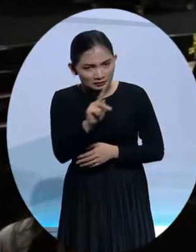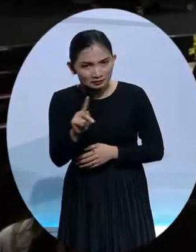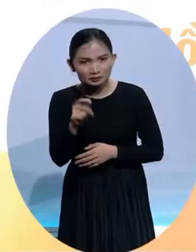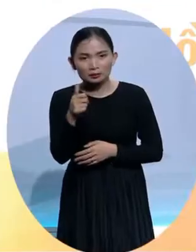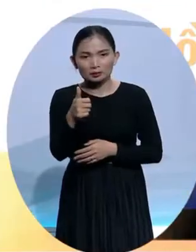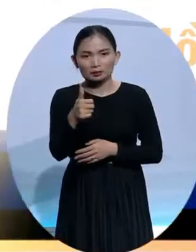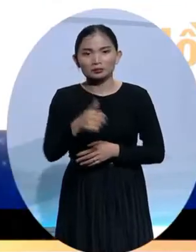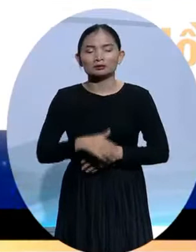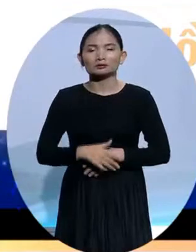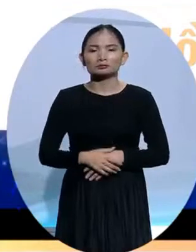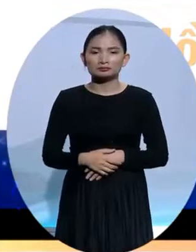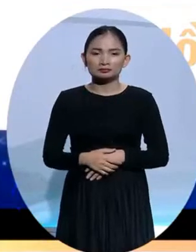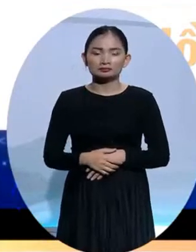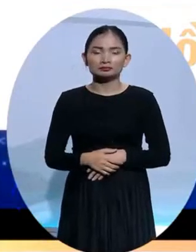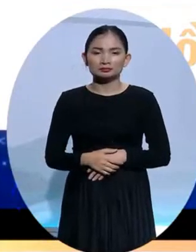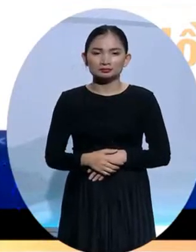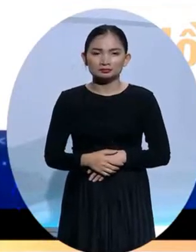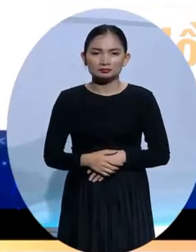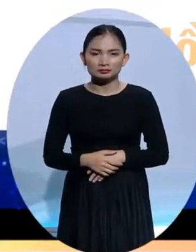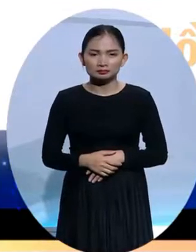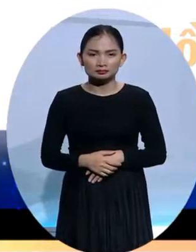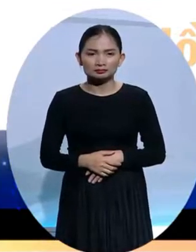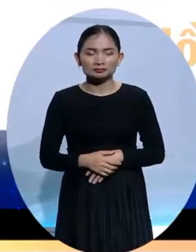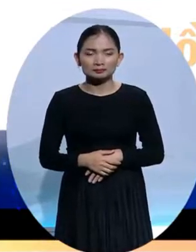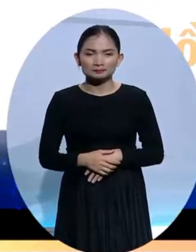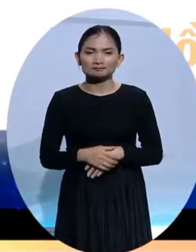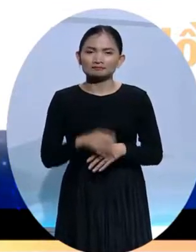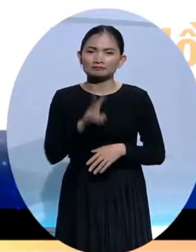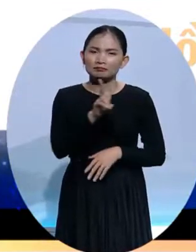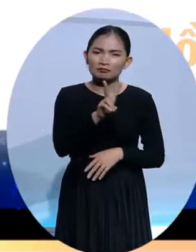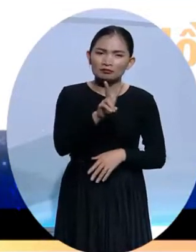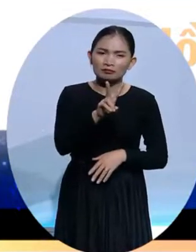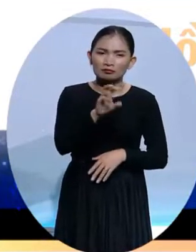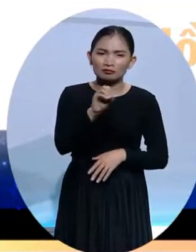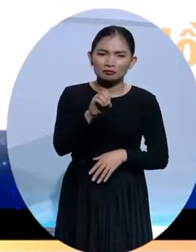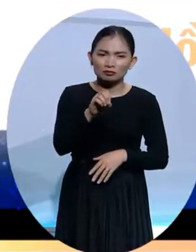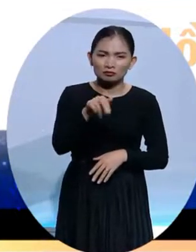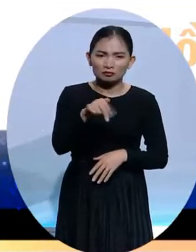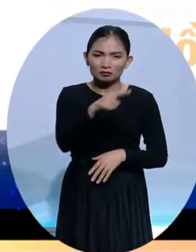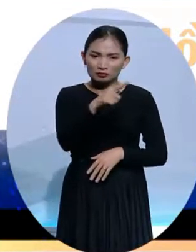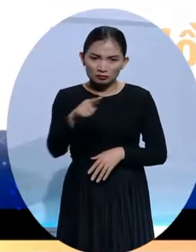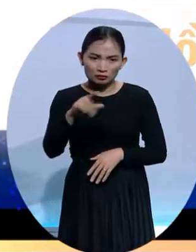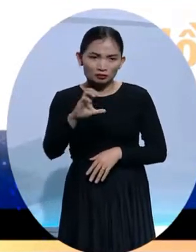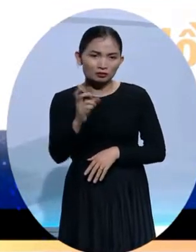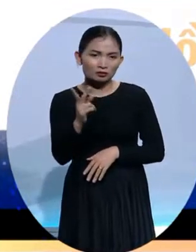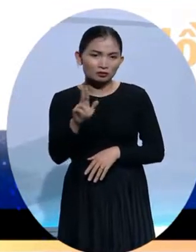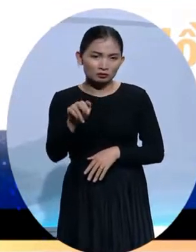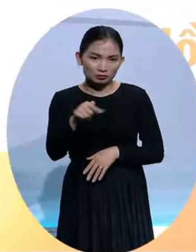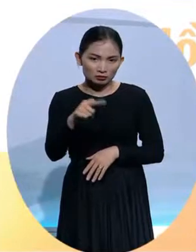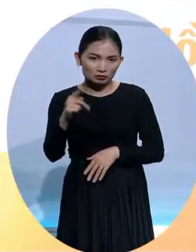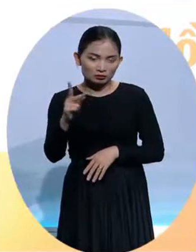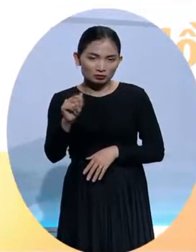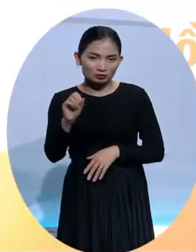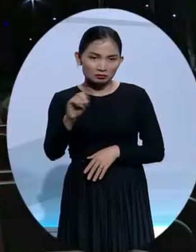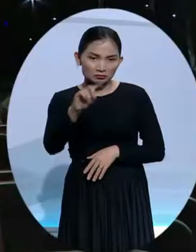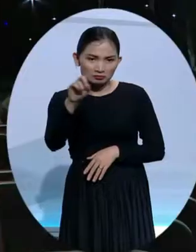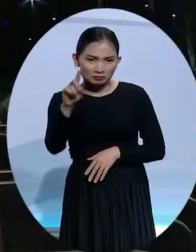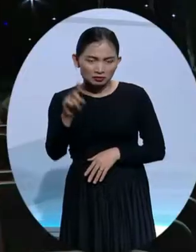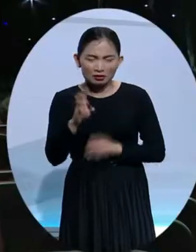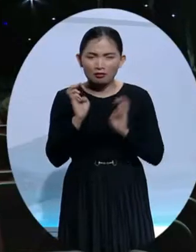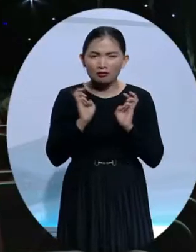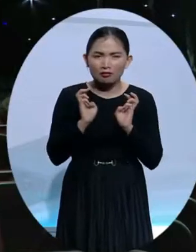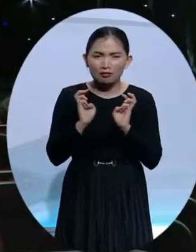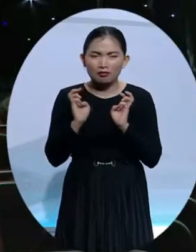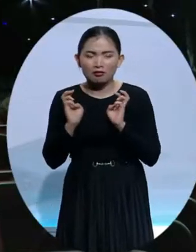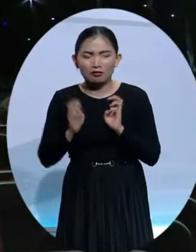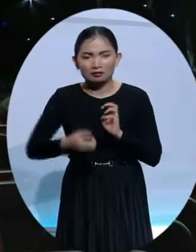thanh trực tiếp thì là một cái vòng trung khảo mà được đón chờ nhiều nhất, vì đây là cũng là một cái nét mới trong cái thi phát